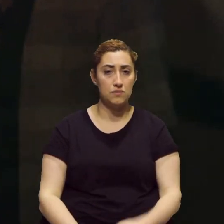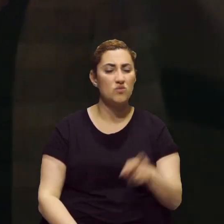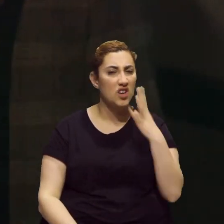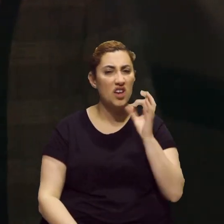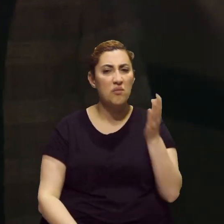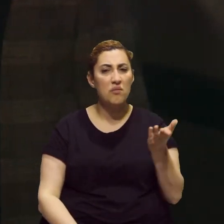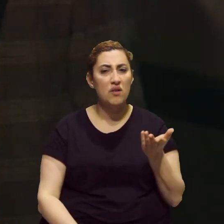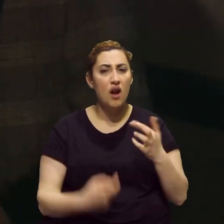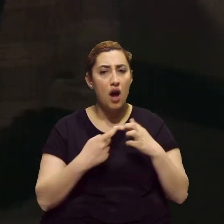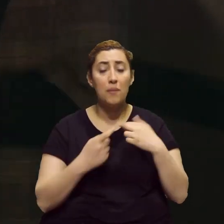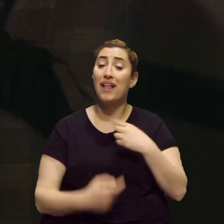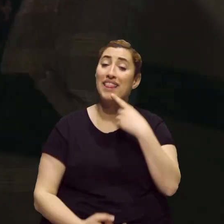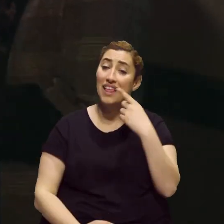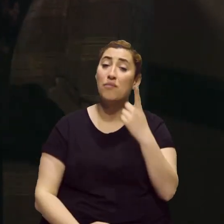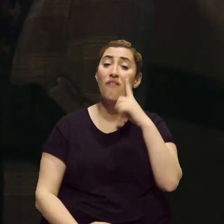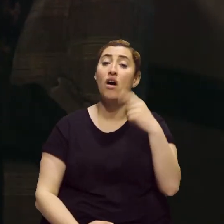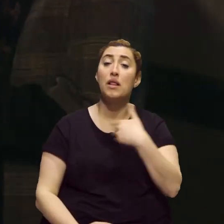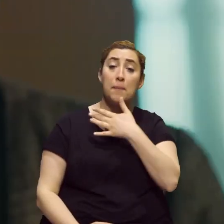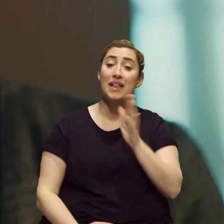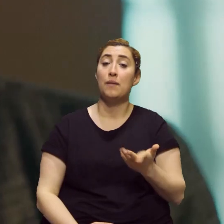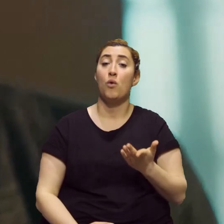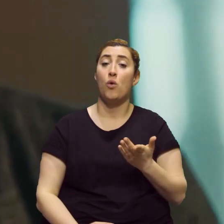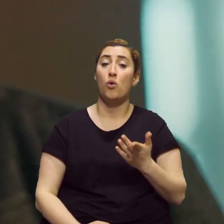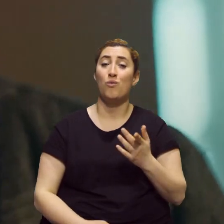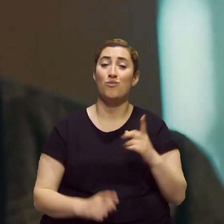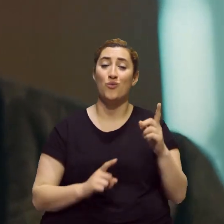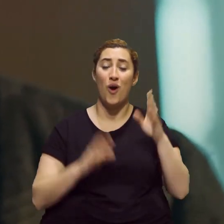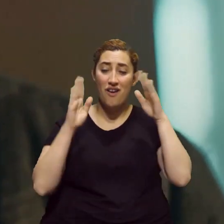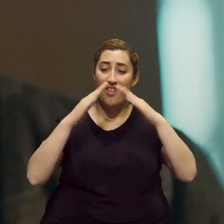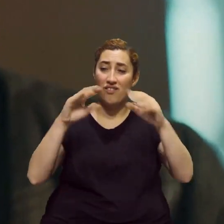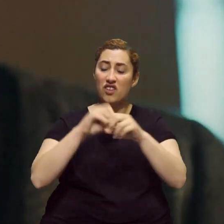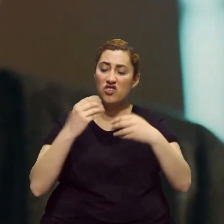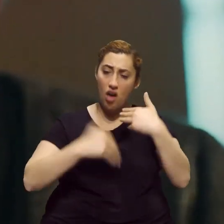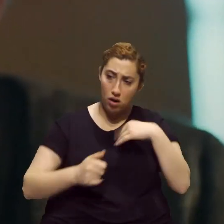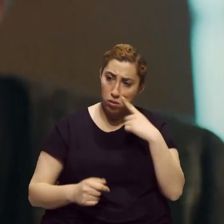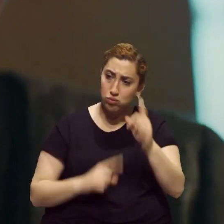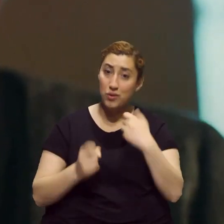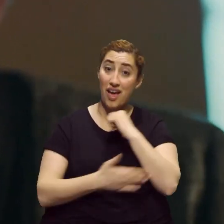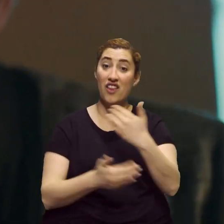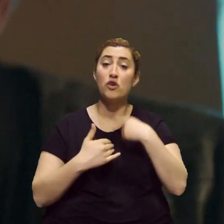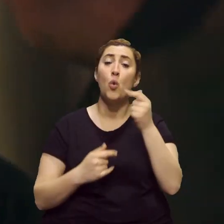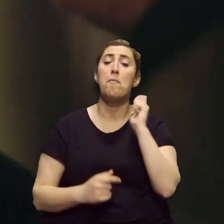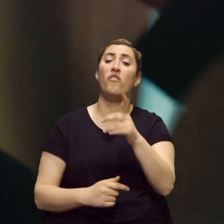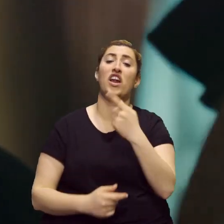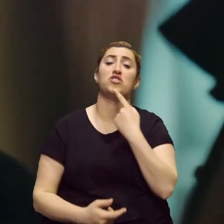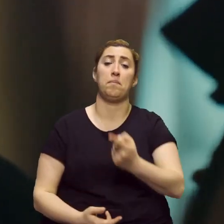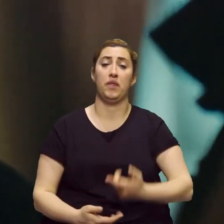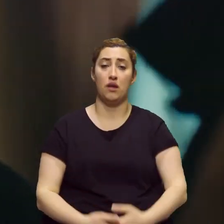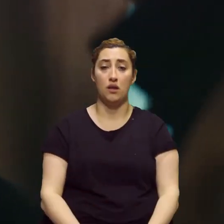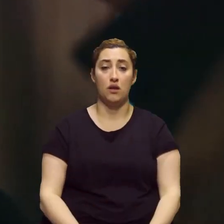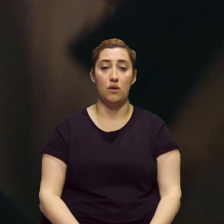Kim bu herif Ragıp? Dedim ya, vallahi bilmiyorum. Samanlıkta yaralı halde buldum. Bana yardım edersen sana çok para vereceğim